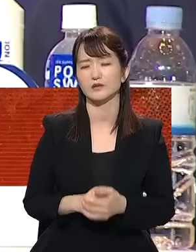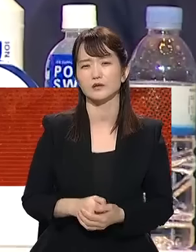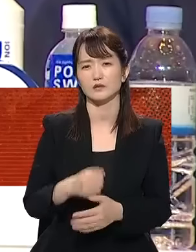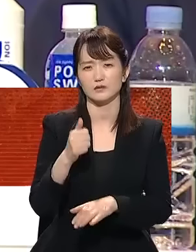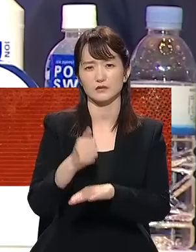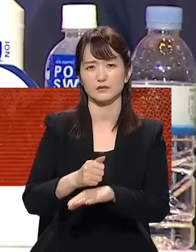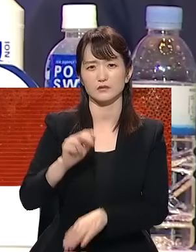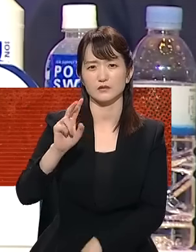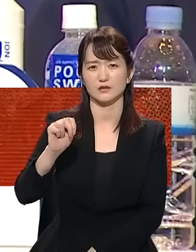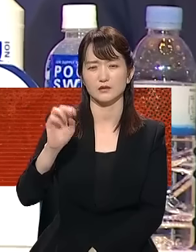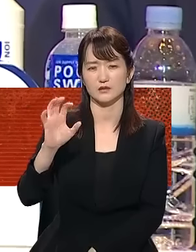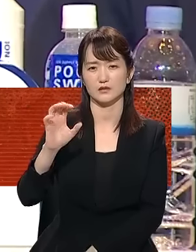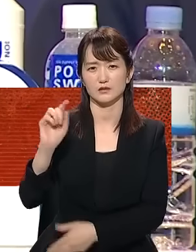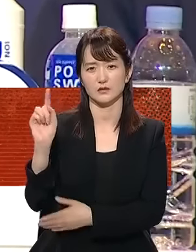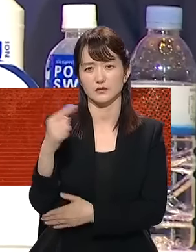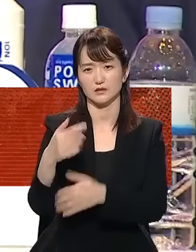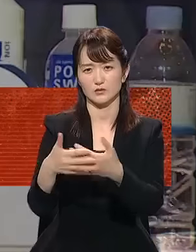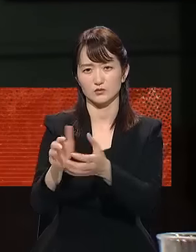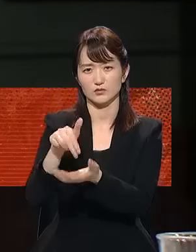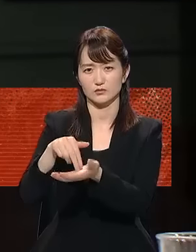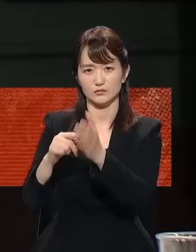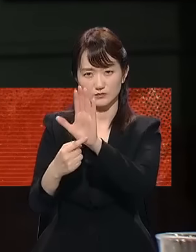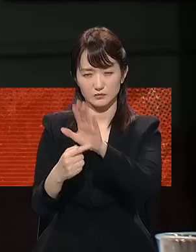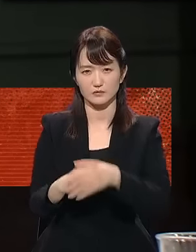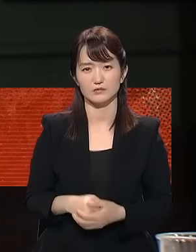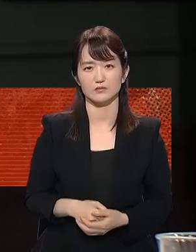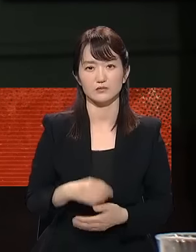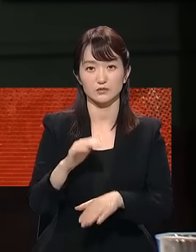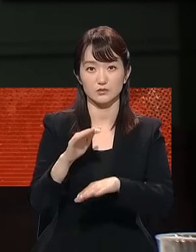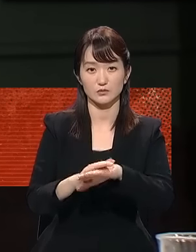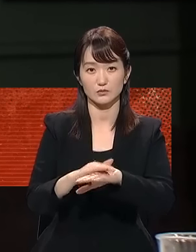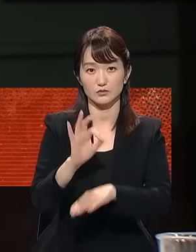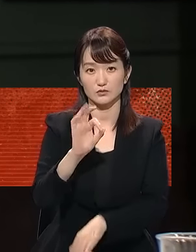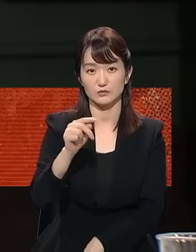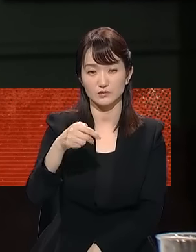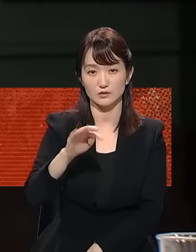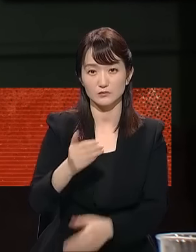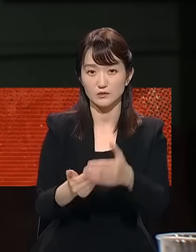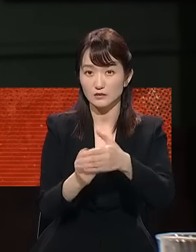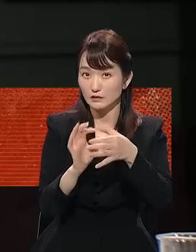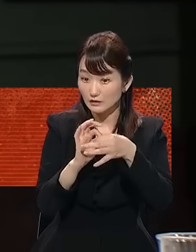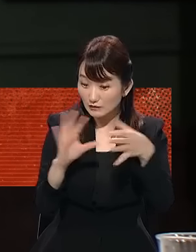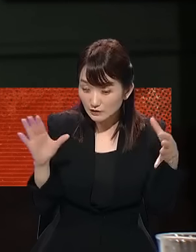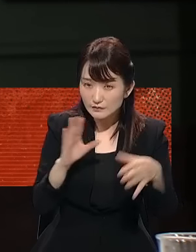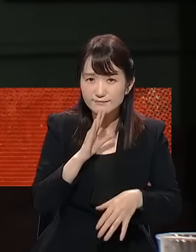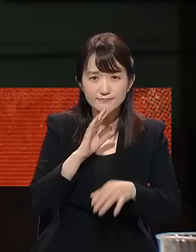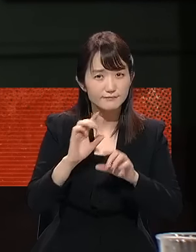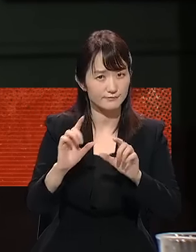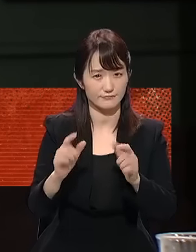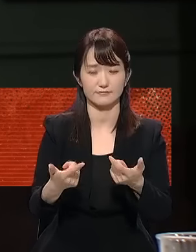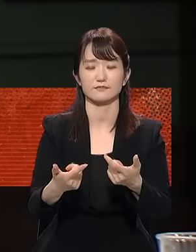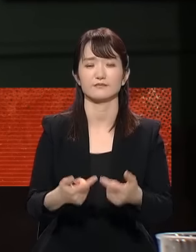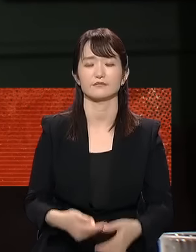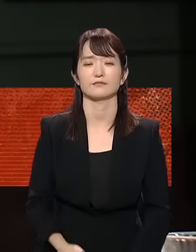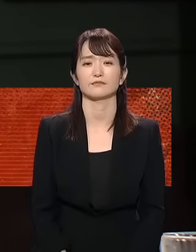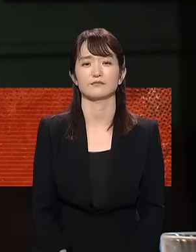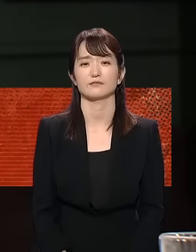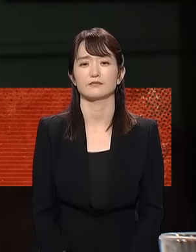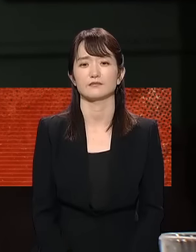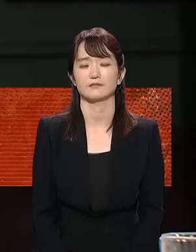NC 9단이 입장을 냈습니다이 손아섭은 해당 사건과 아무런 관련이 없다면서 모두 사실 무근이다 이렇게 강경한